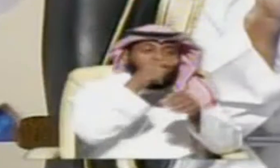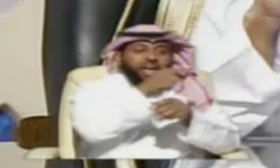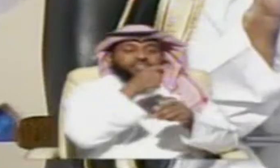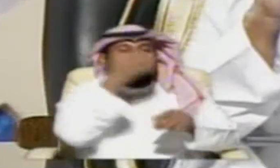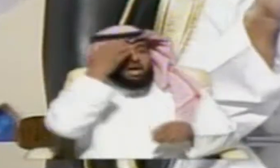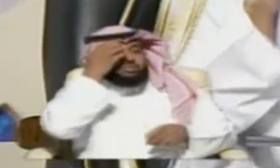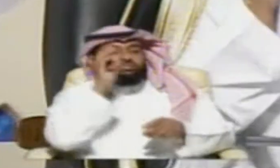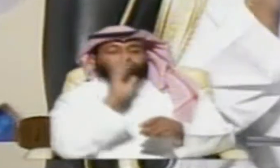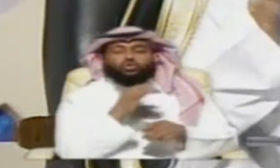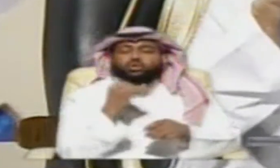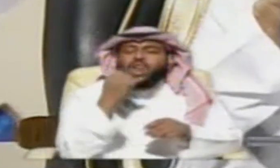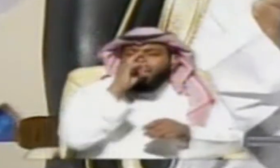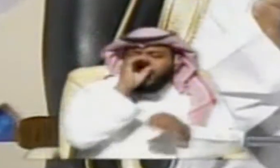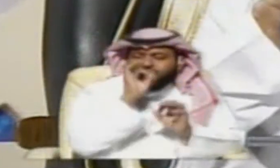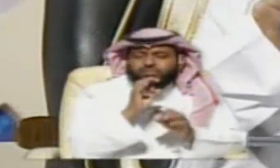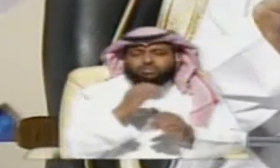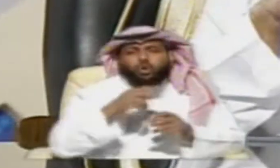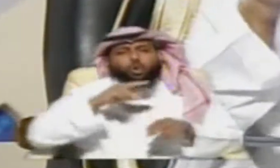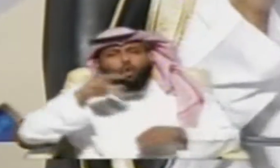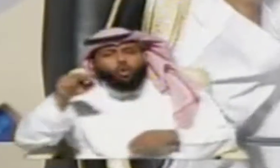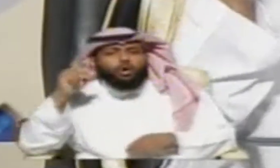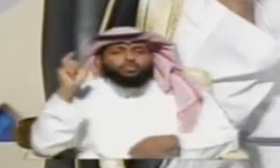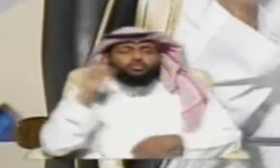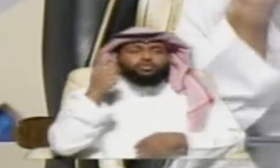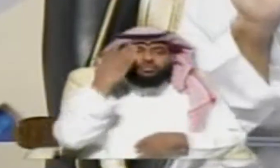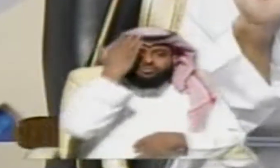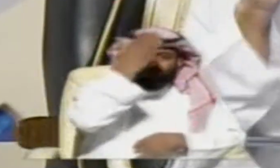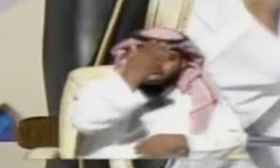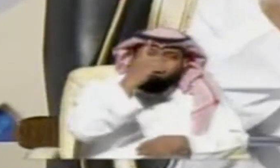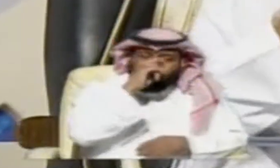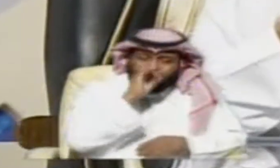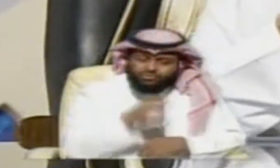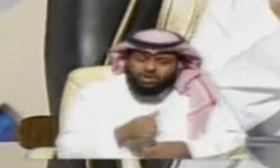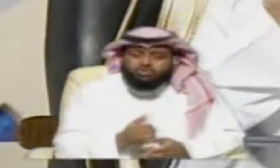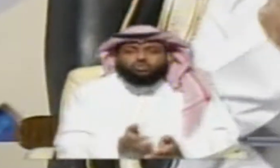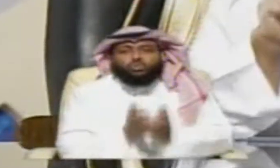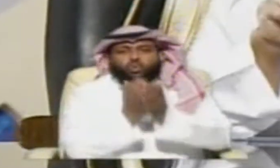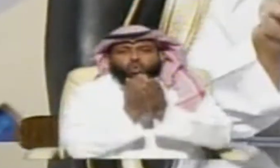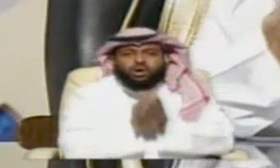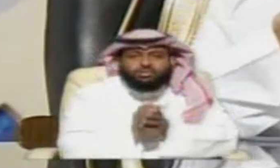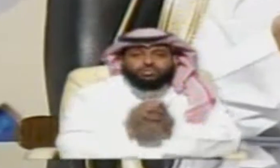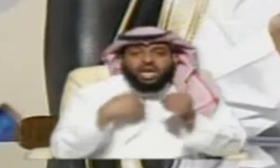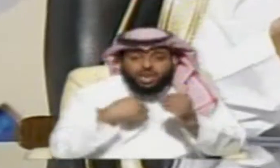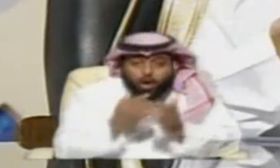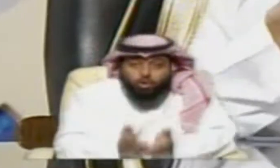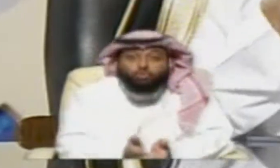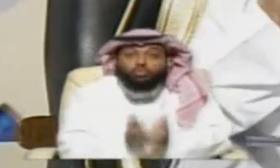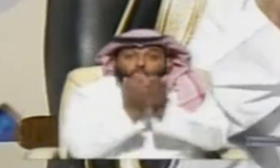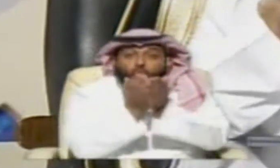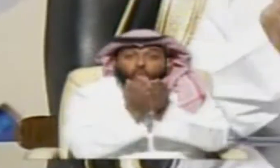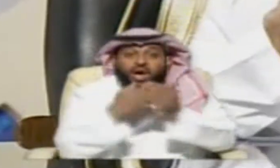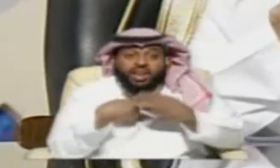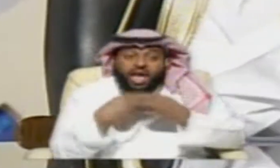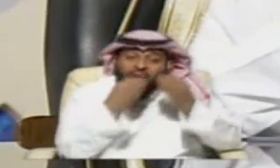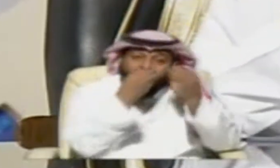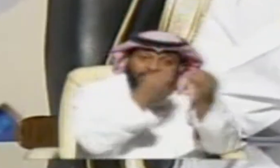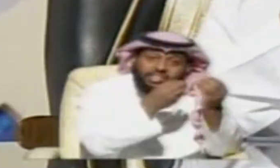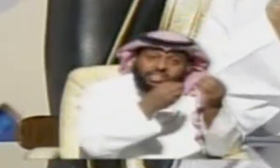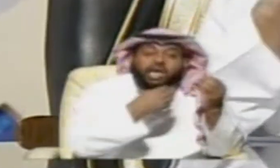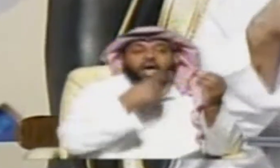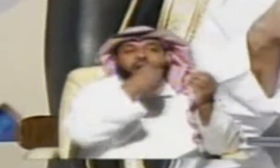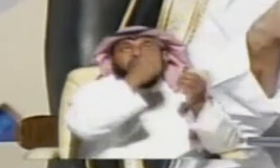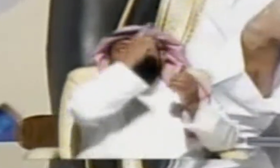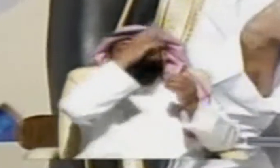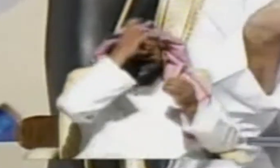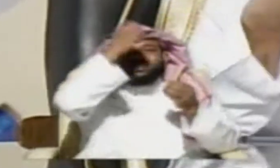ودعونا لإخواننا، والله سبحانه وتعالى يكافئنا بأن يقال لنا في كل دعوة ندعوها لهم ولكم بمثل